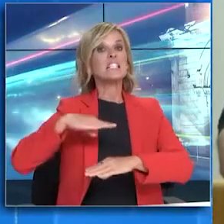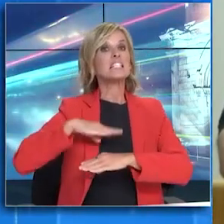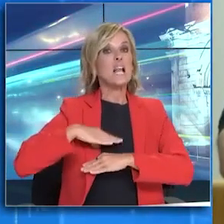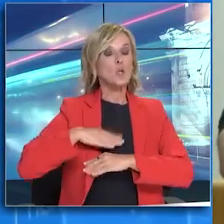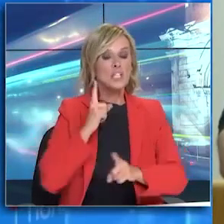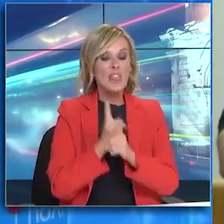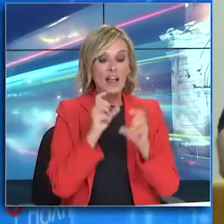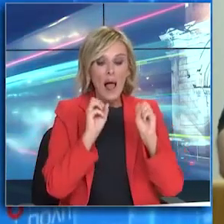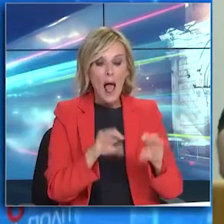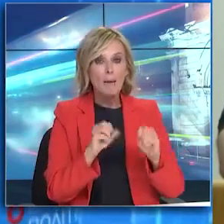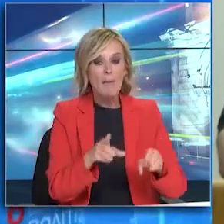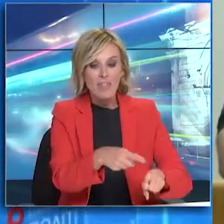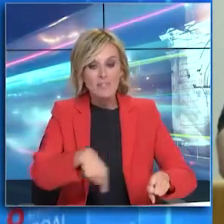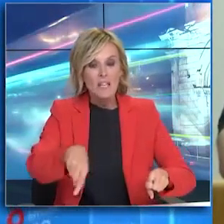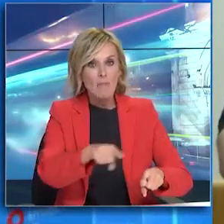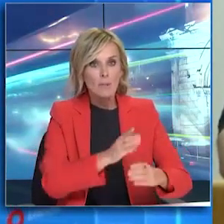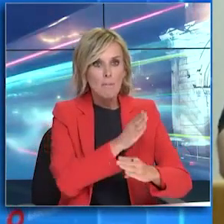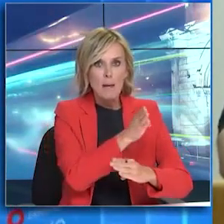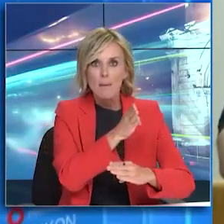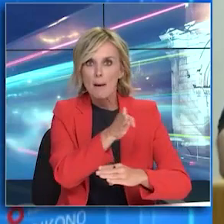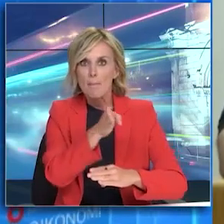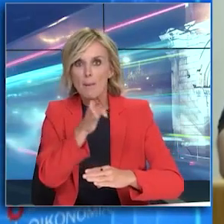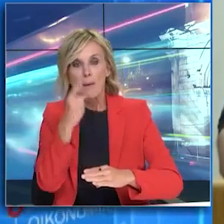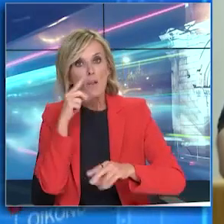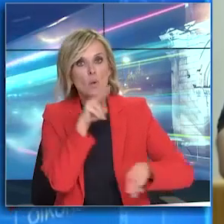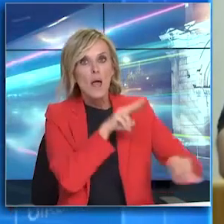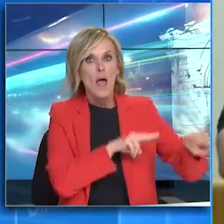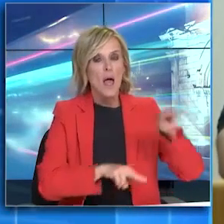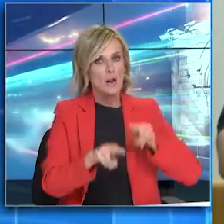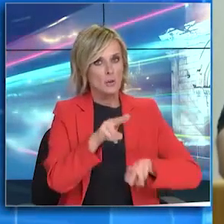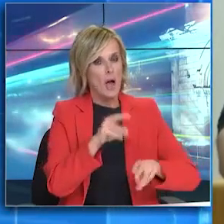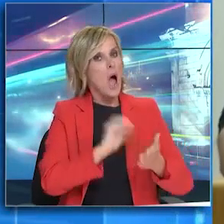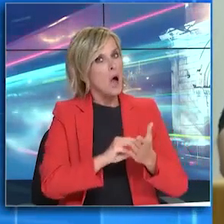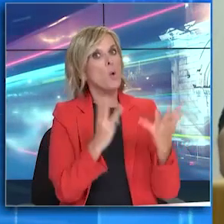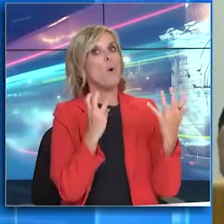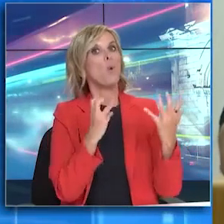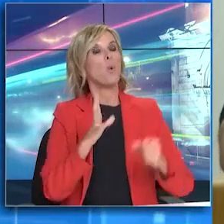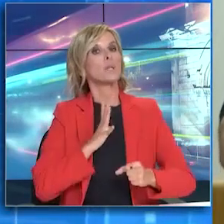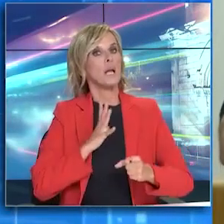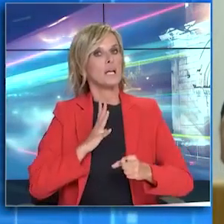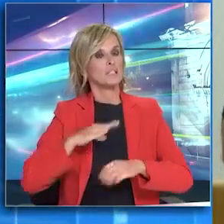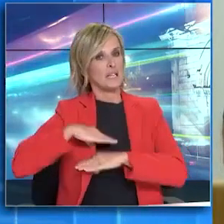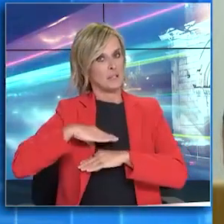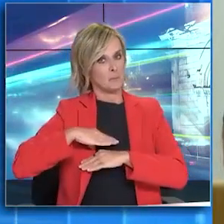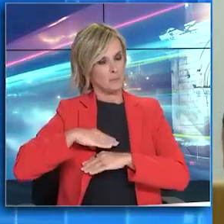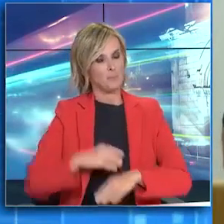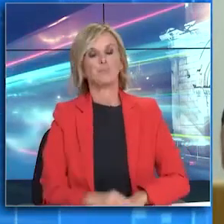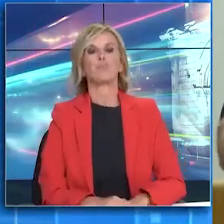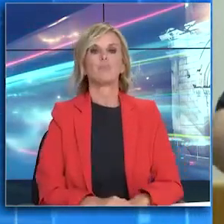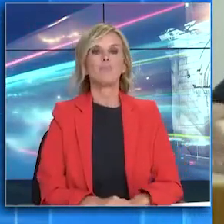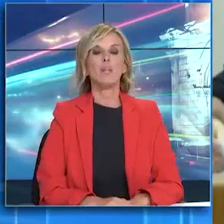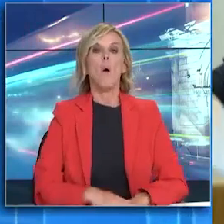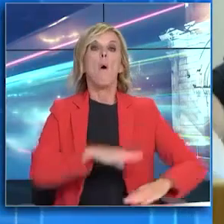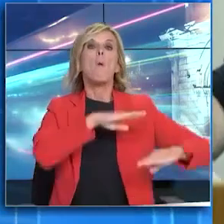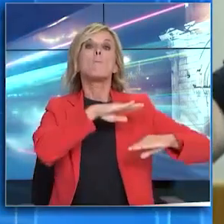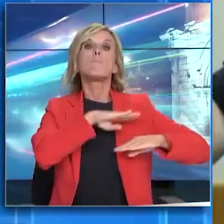και τις επόμενες ώρες θα ενισχυθούν με 80 ακόμη στελέχη. Ταυτόχρονα, το πολεμικό ναυτικό διαθέτει